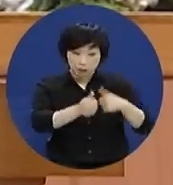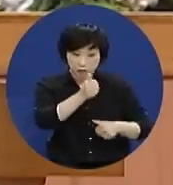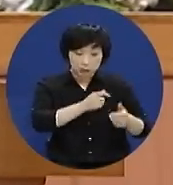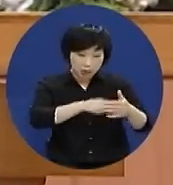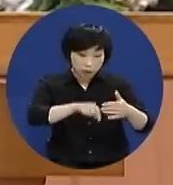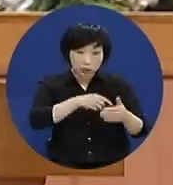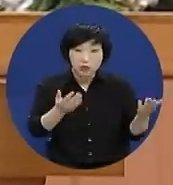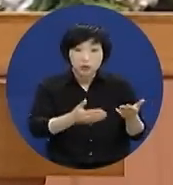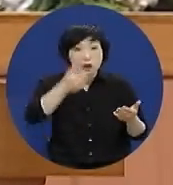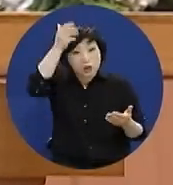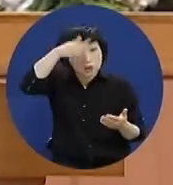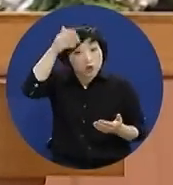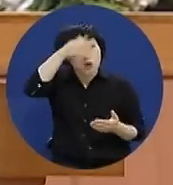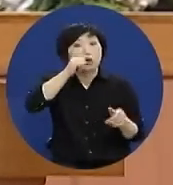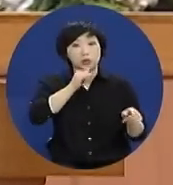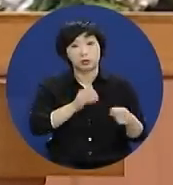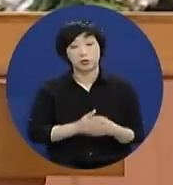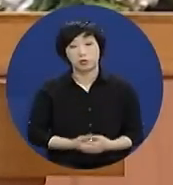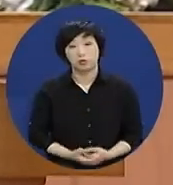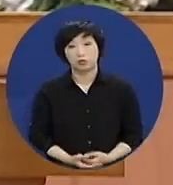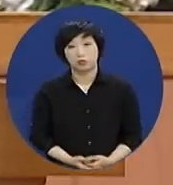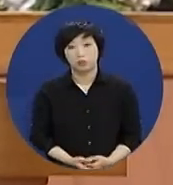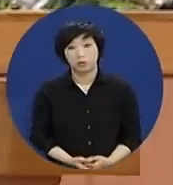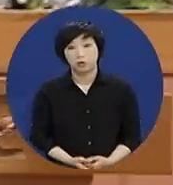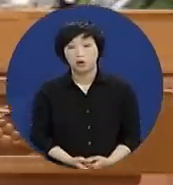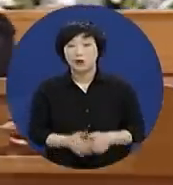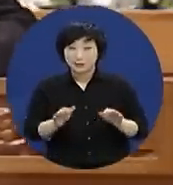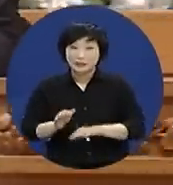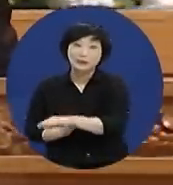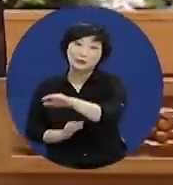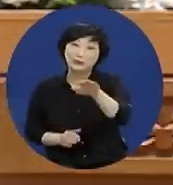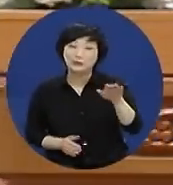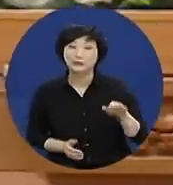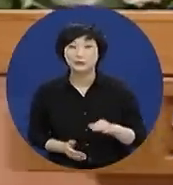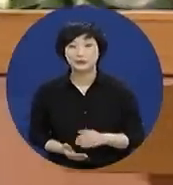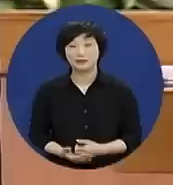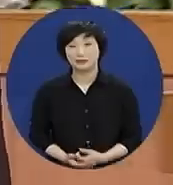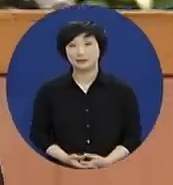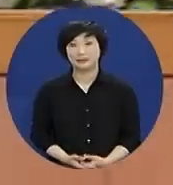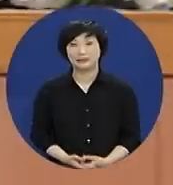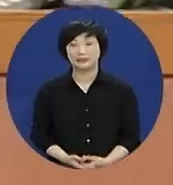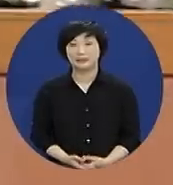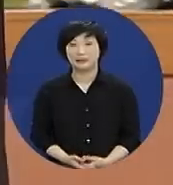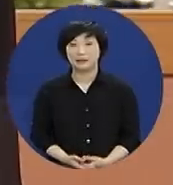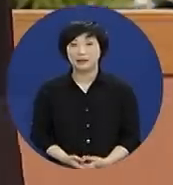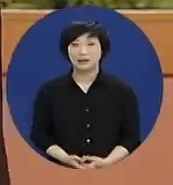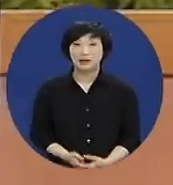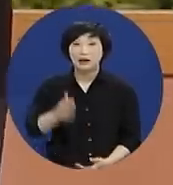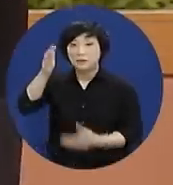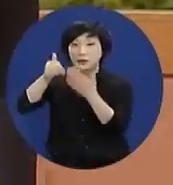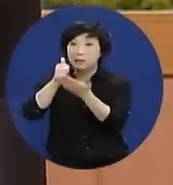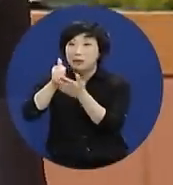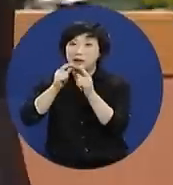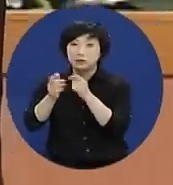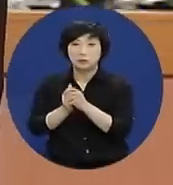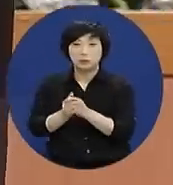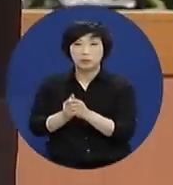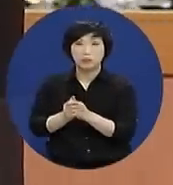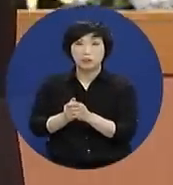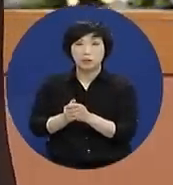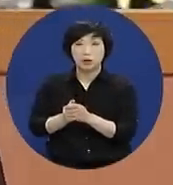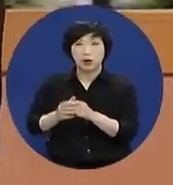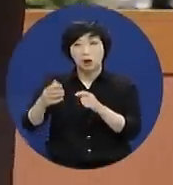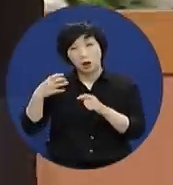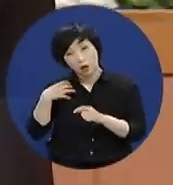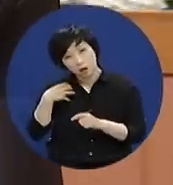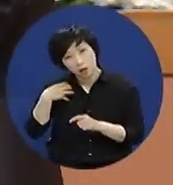従って歩んでいましたところで神の御言葉があまりにも多いから